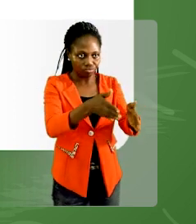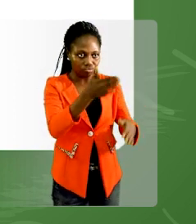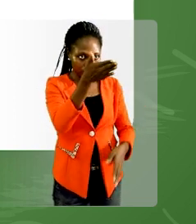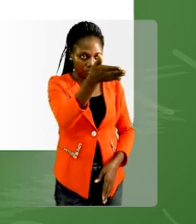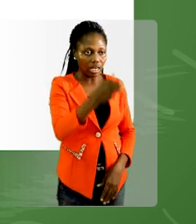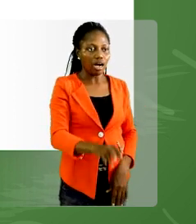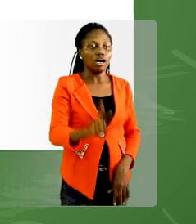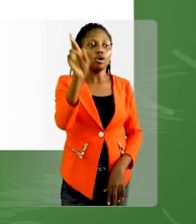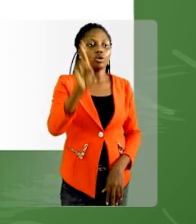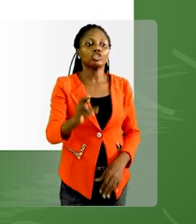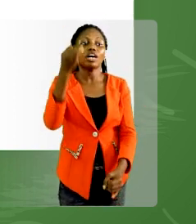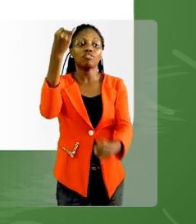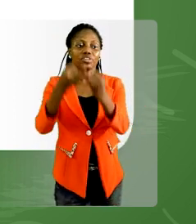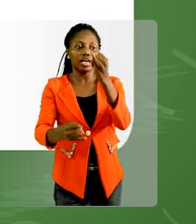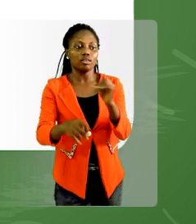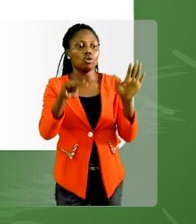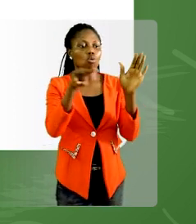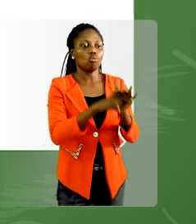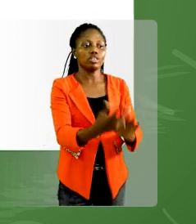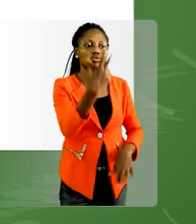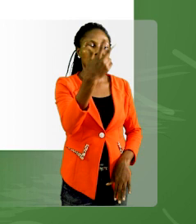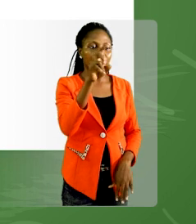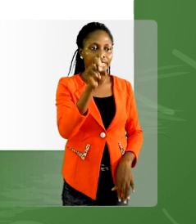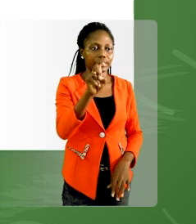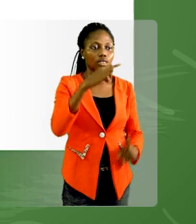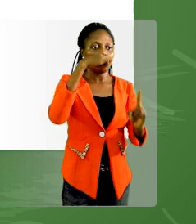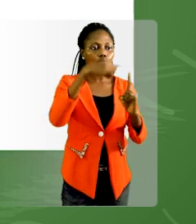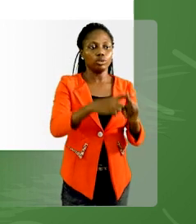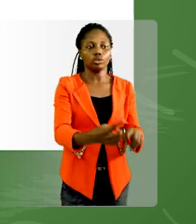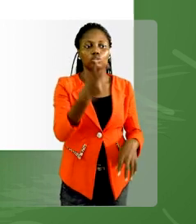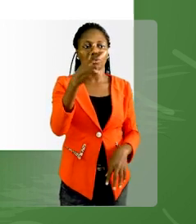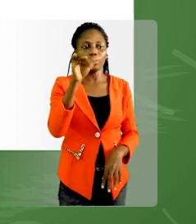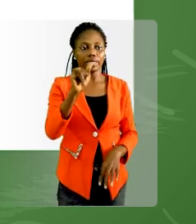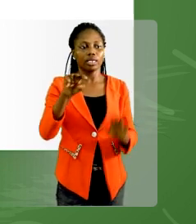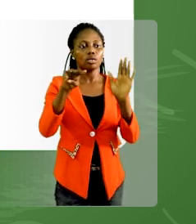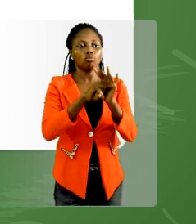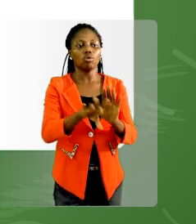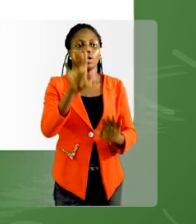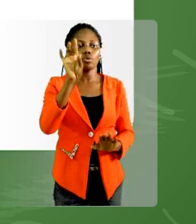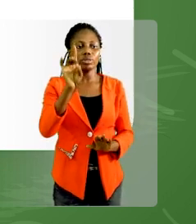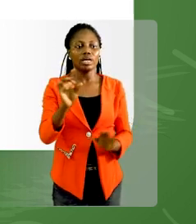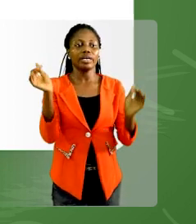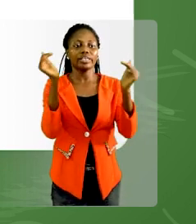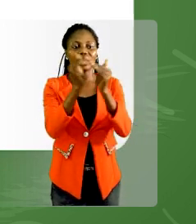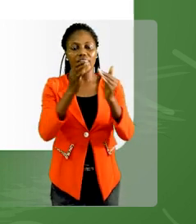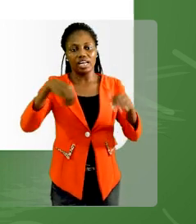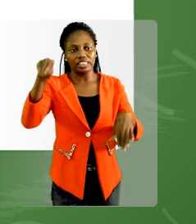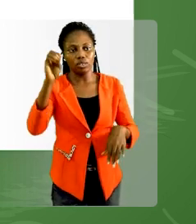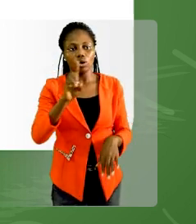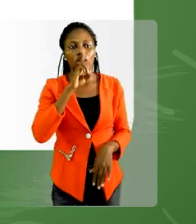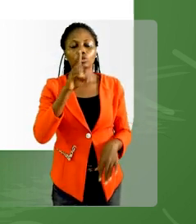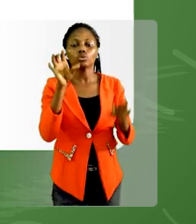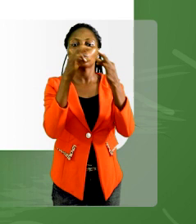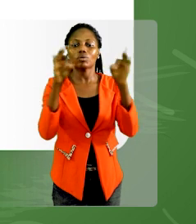nous disons que moins 3x plus 2y moins 8 égale à 0 est une équation de la droite